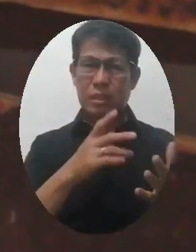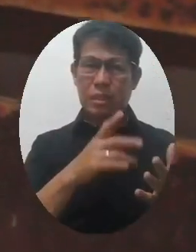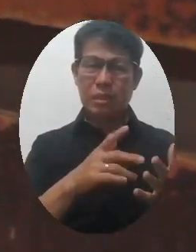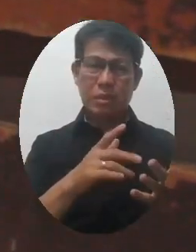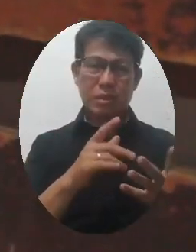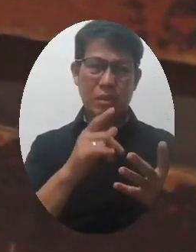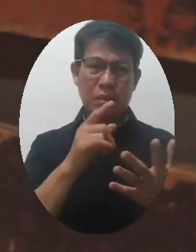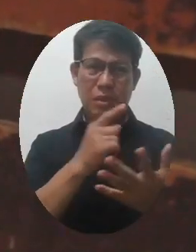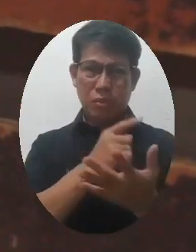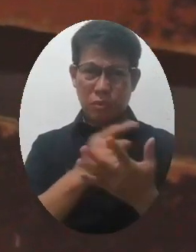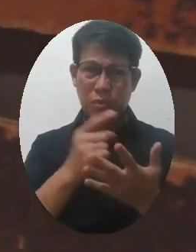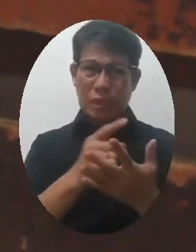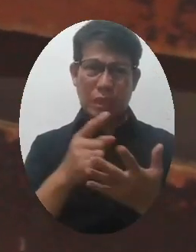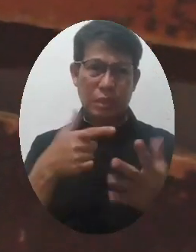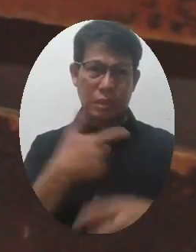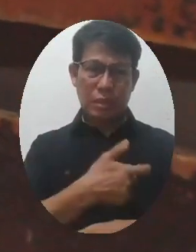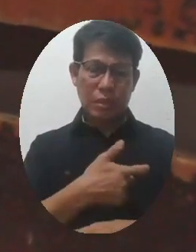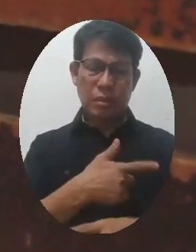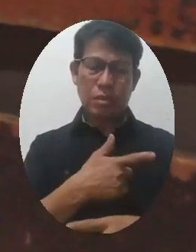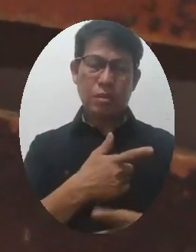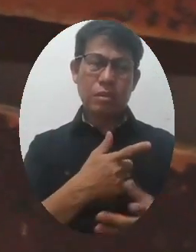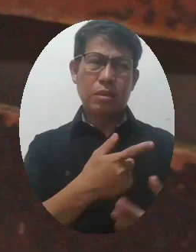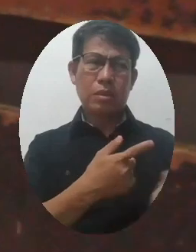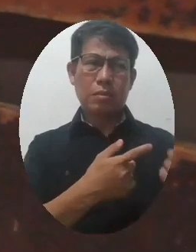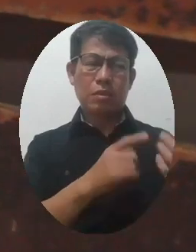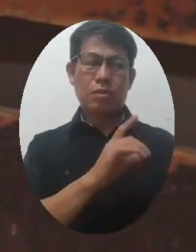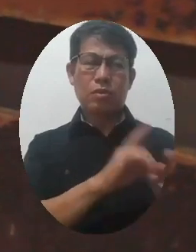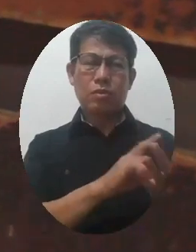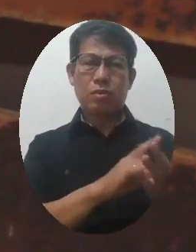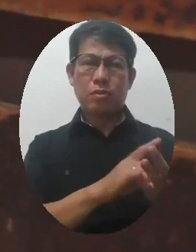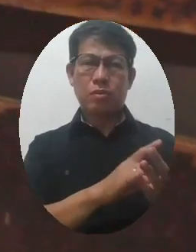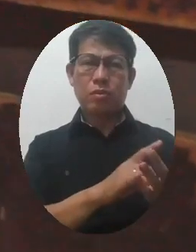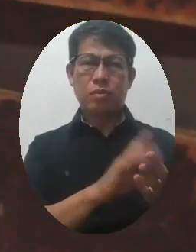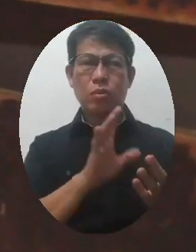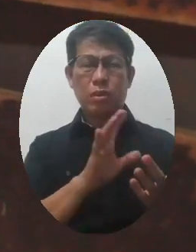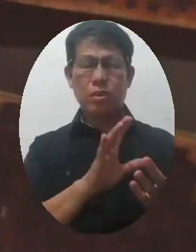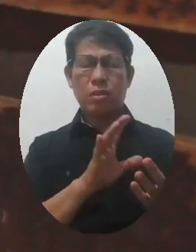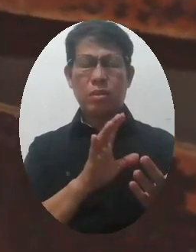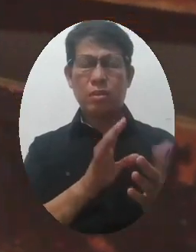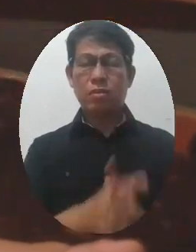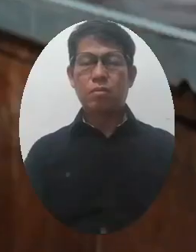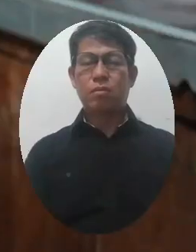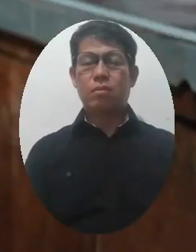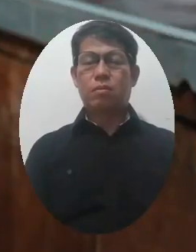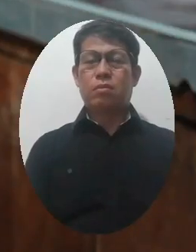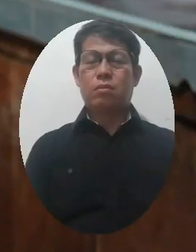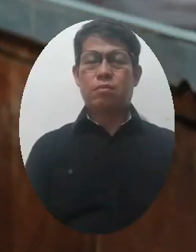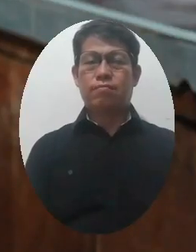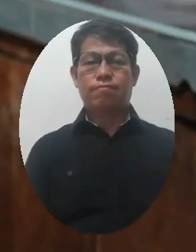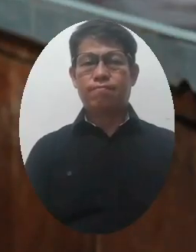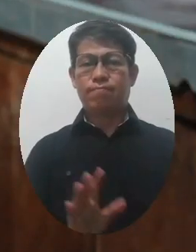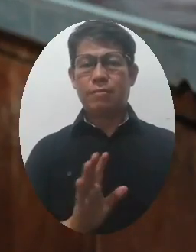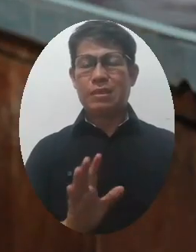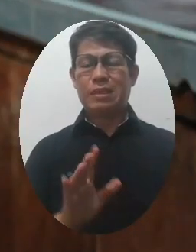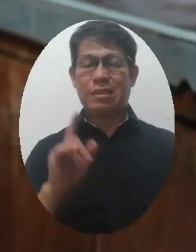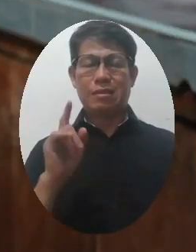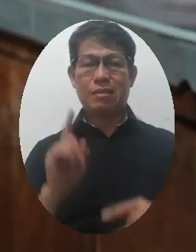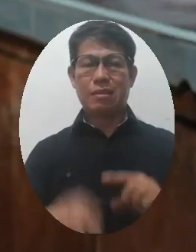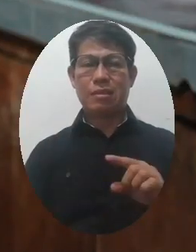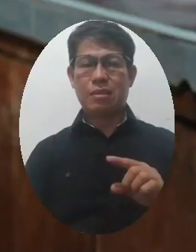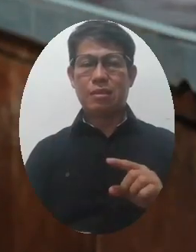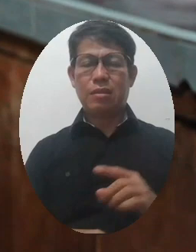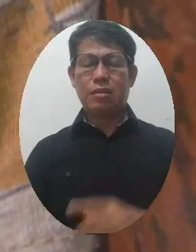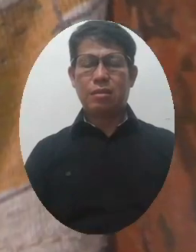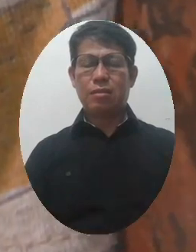ng linggo-linggo. Nung sinabi nila yun na nagmakaawa ko na wag nang ibalik, sabi nila hindi